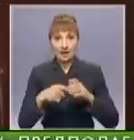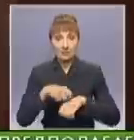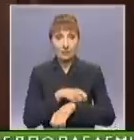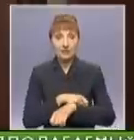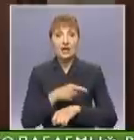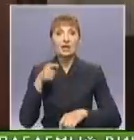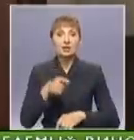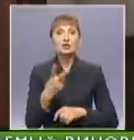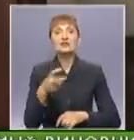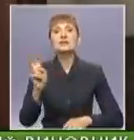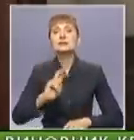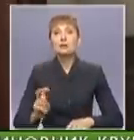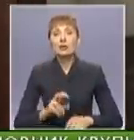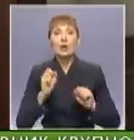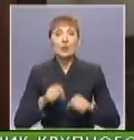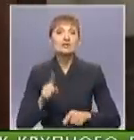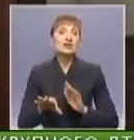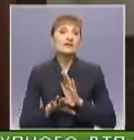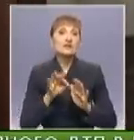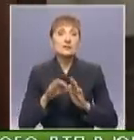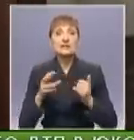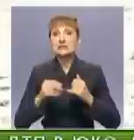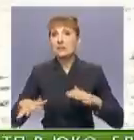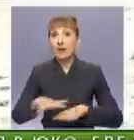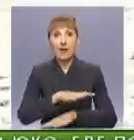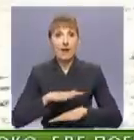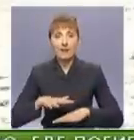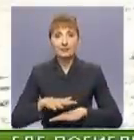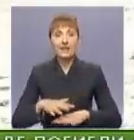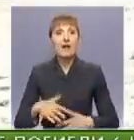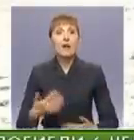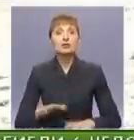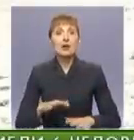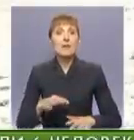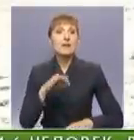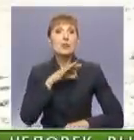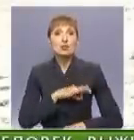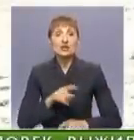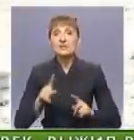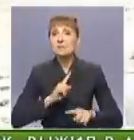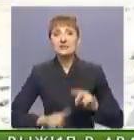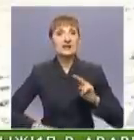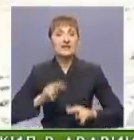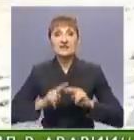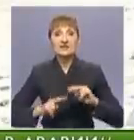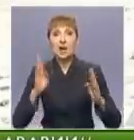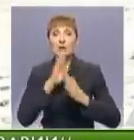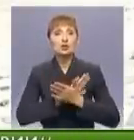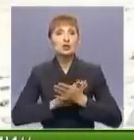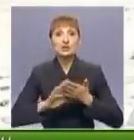в 1200 долларов. Можно также выбрать и площадь земельного участка. Преимущество этого дома, что они быстро возводимы, экологически